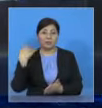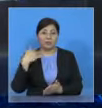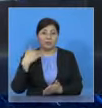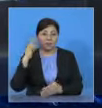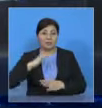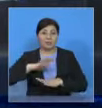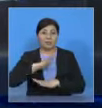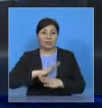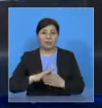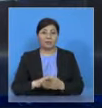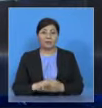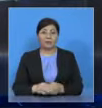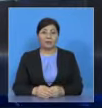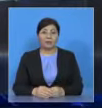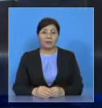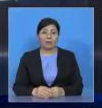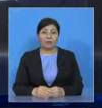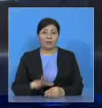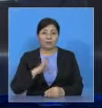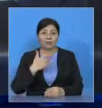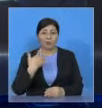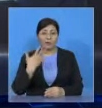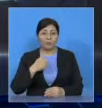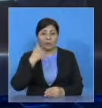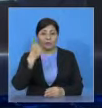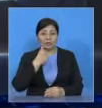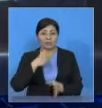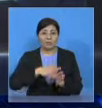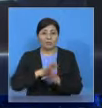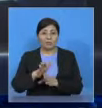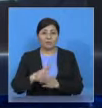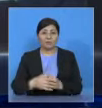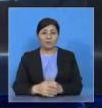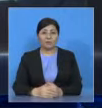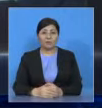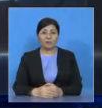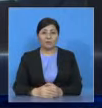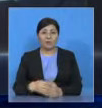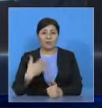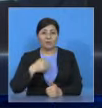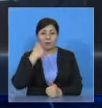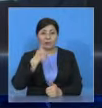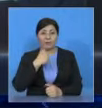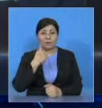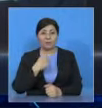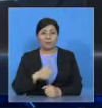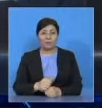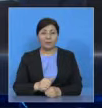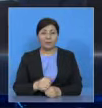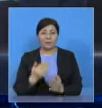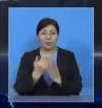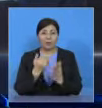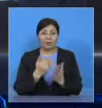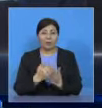10 миллиардов тенге стоит, там сроком на 5 лет реализуется, соответственно, государство будет выплачивать равномерно в течение 5 лет. И там у нас будет вообще по проекту